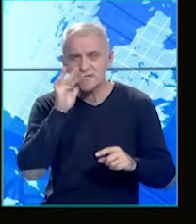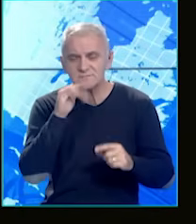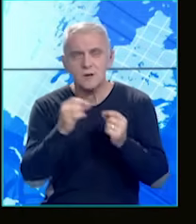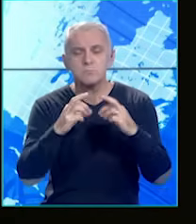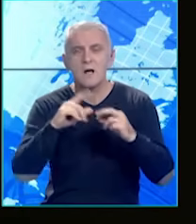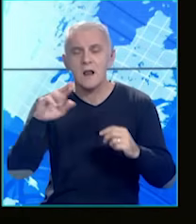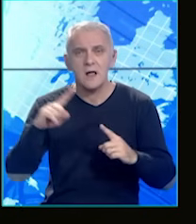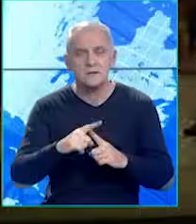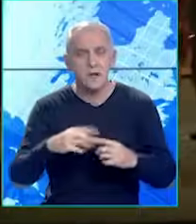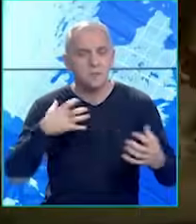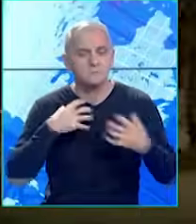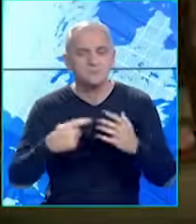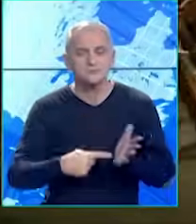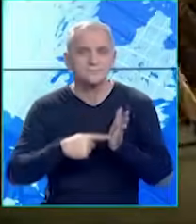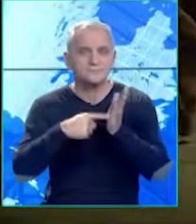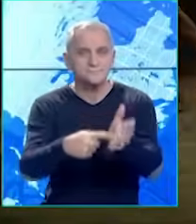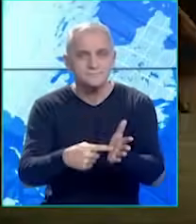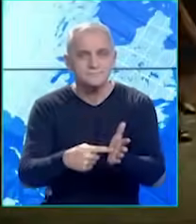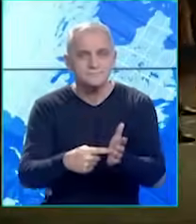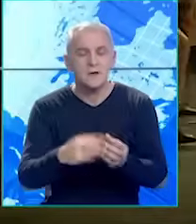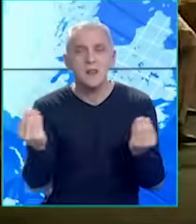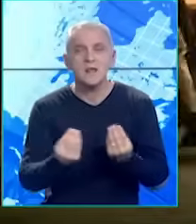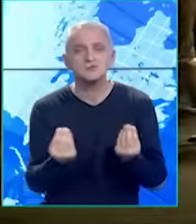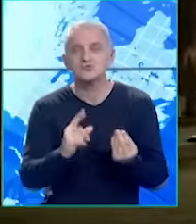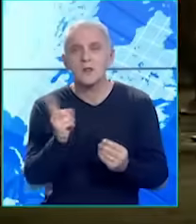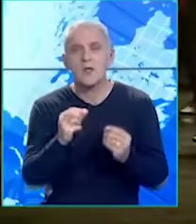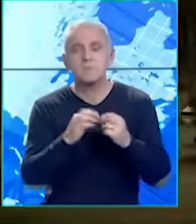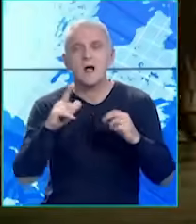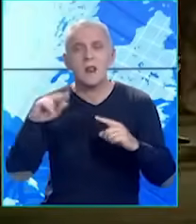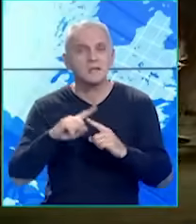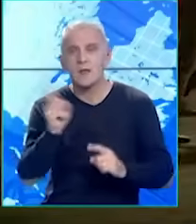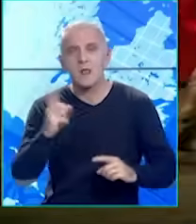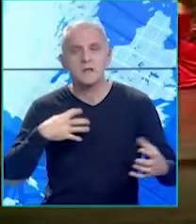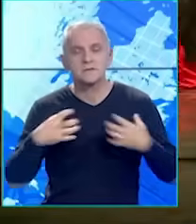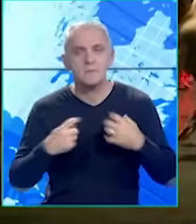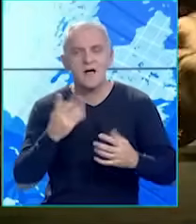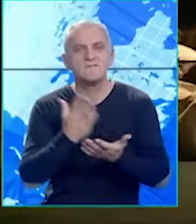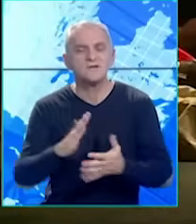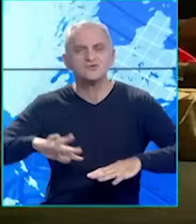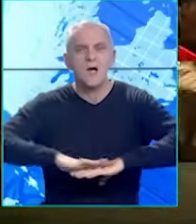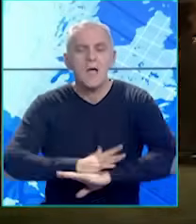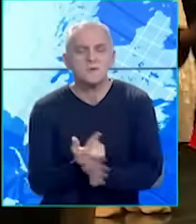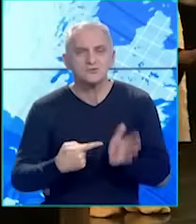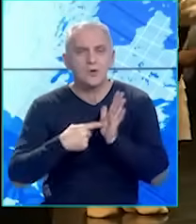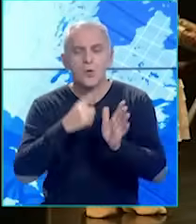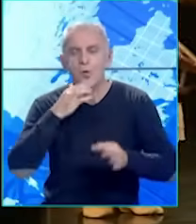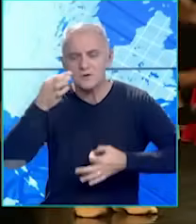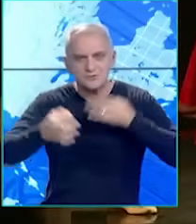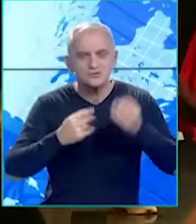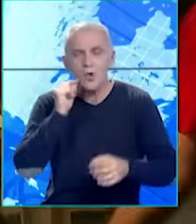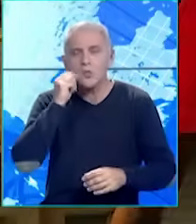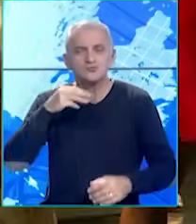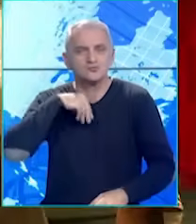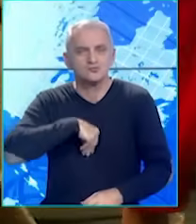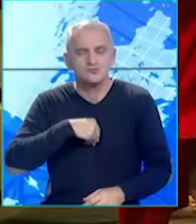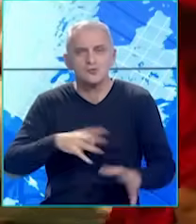baleta na pozornicu iznosi, kako kažu, nešto što nije balet ni drama, već emocionalna izvedba koja istražuje ljudsku dušu,